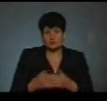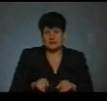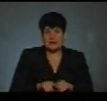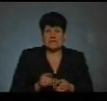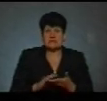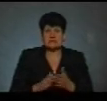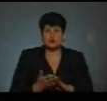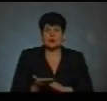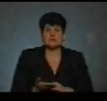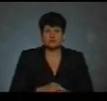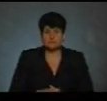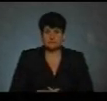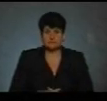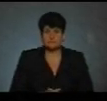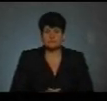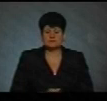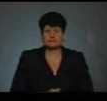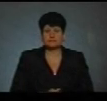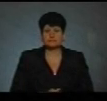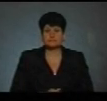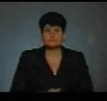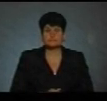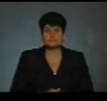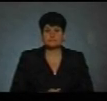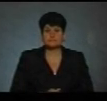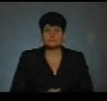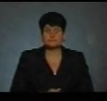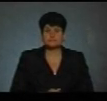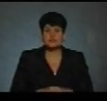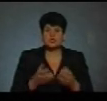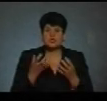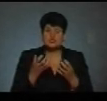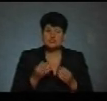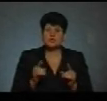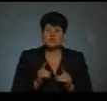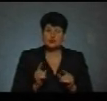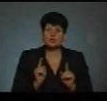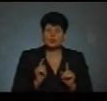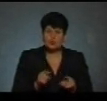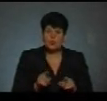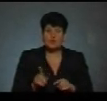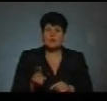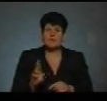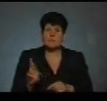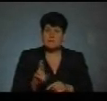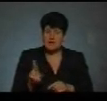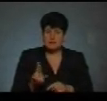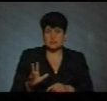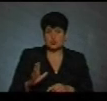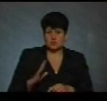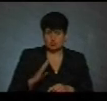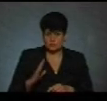ситуація. Прошу ще запитання. Може, я не повністю відповім на ваше запитання. Ще щодо того, що в п'ятницю